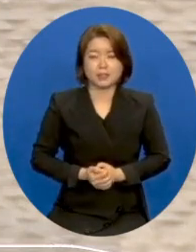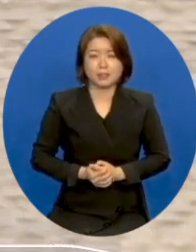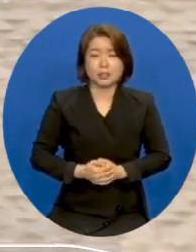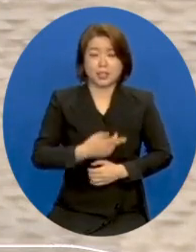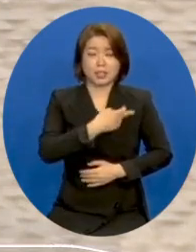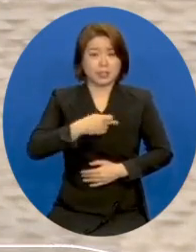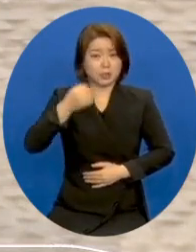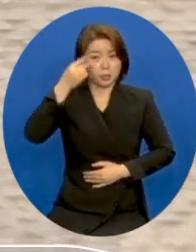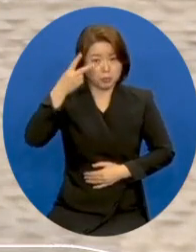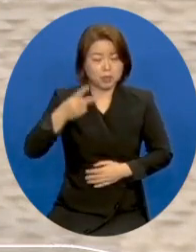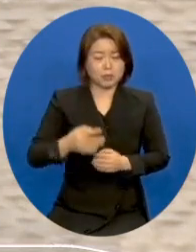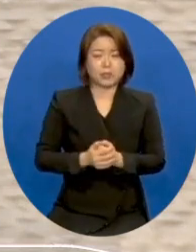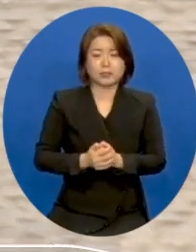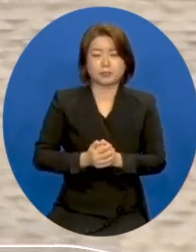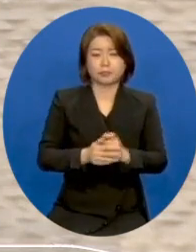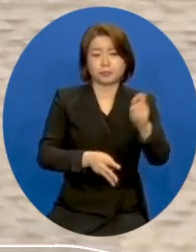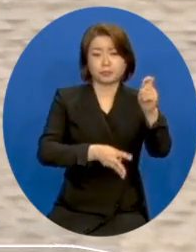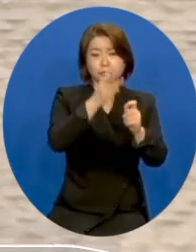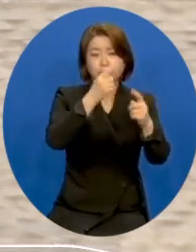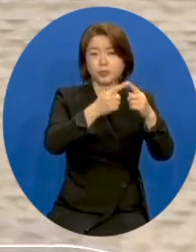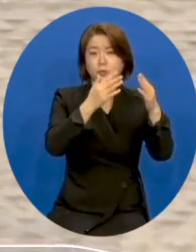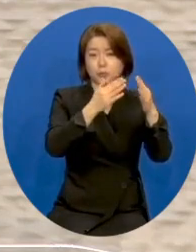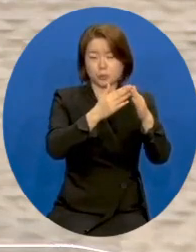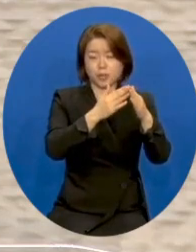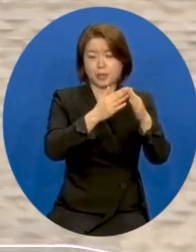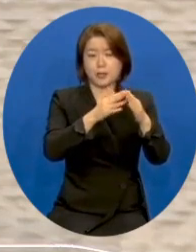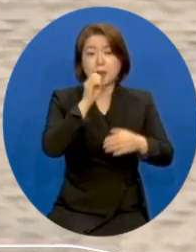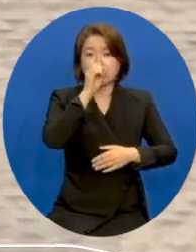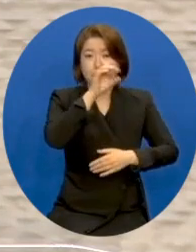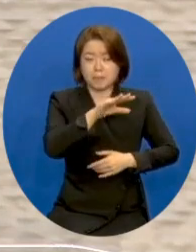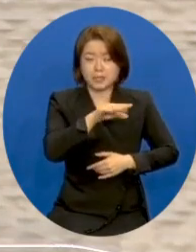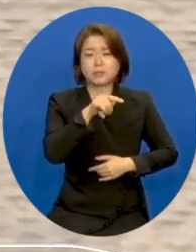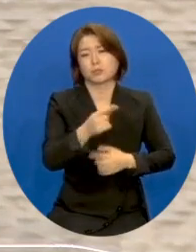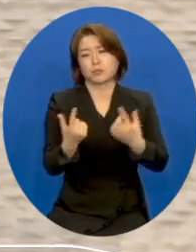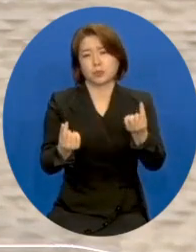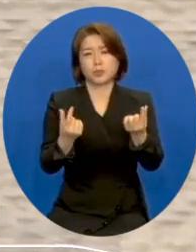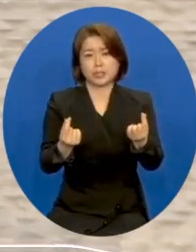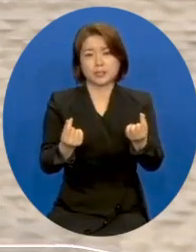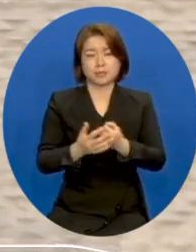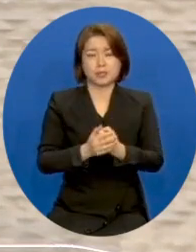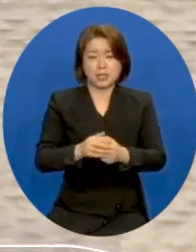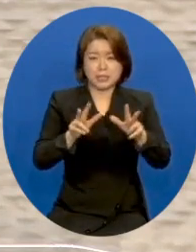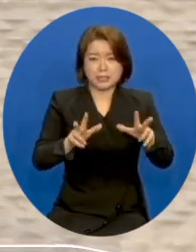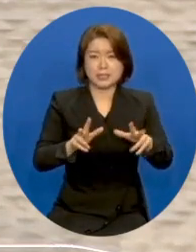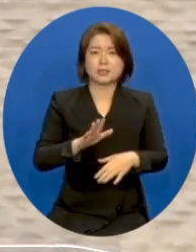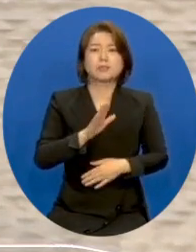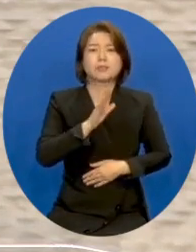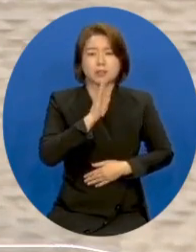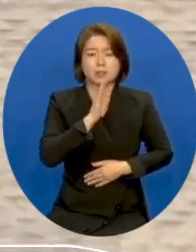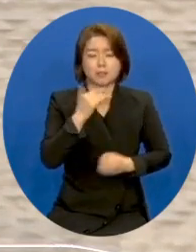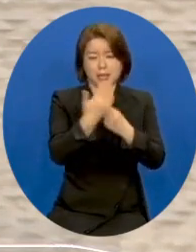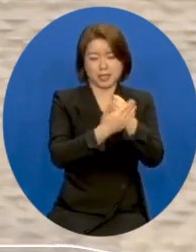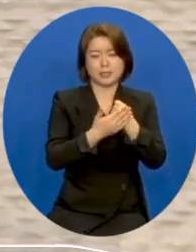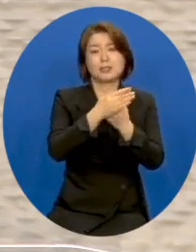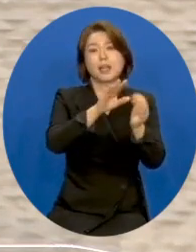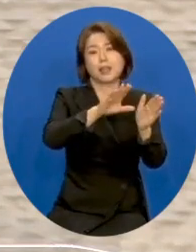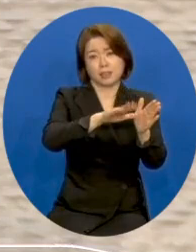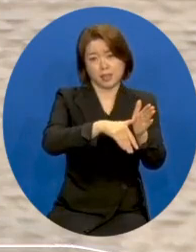바울이 고린도 교회에 하신 말씀이 그 말씀이었습니다. 지금이야말로 은혜의